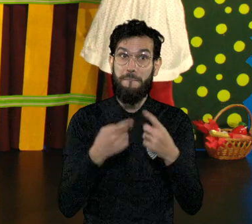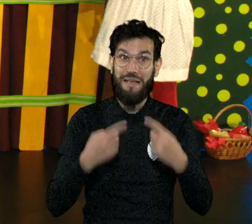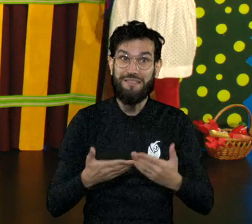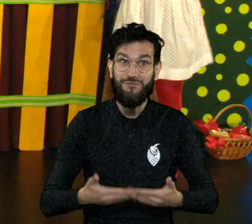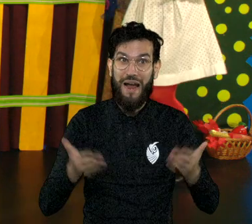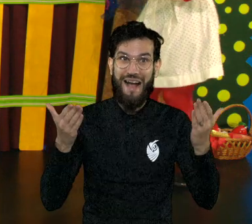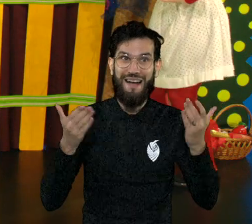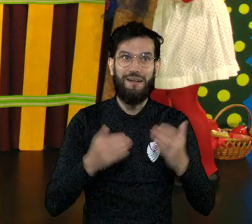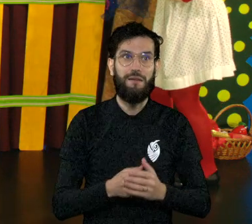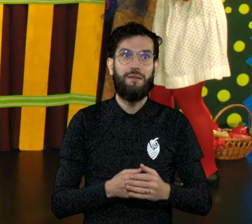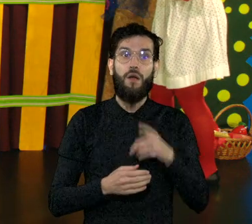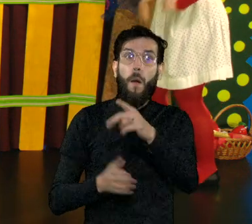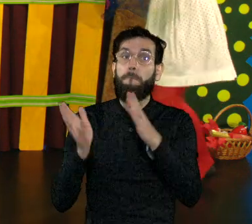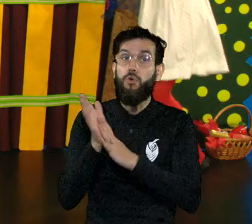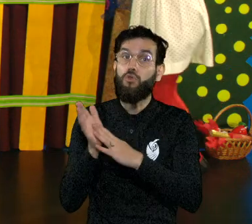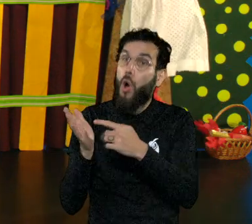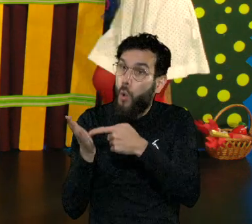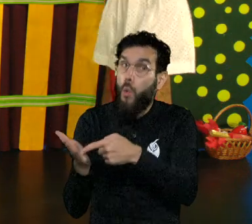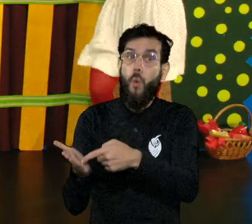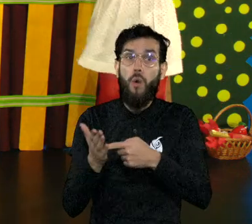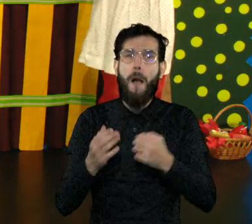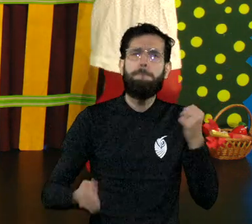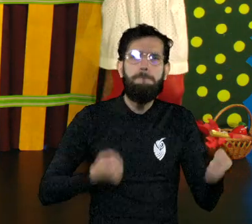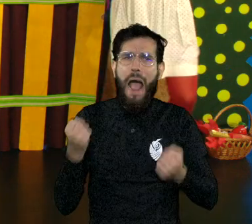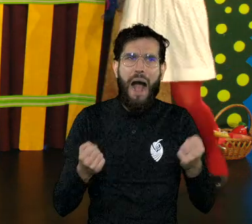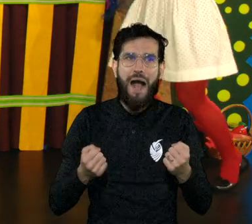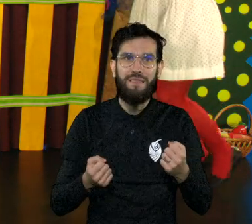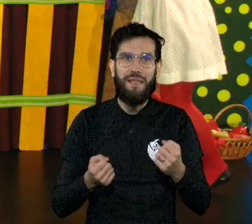Murko, ukáž nám, ako vieš bežať.